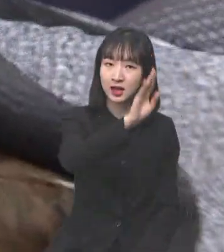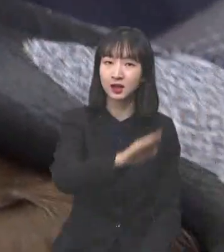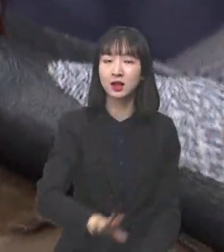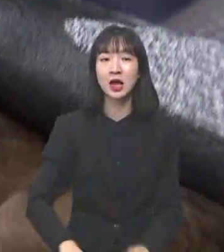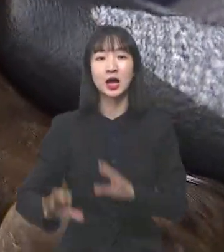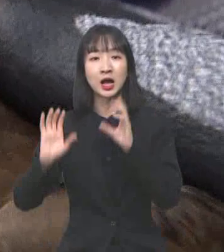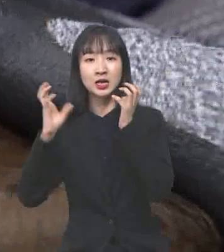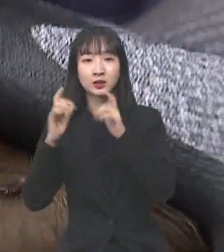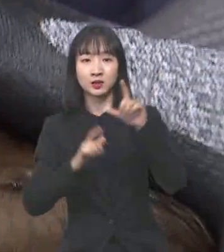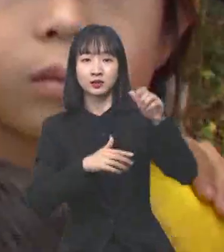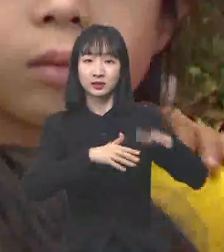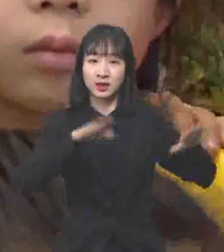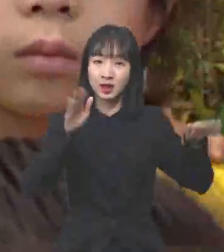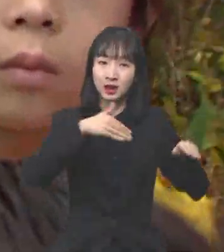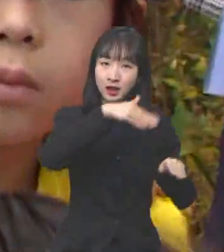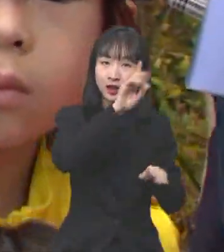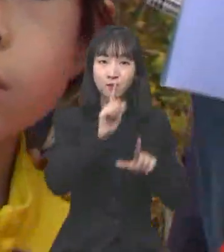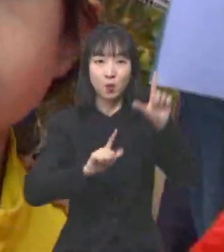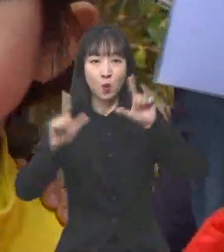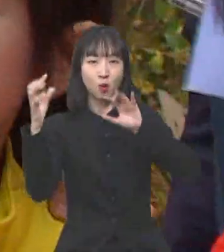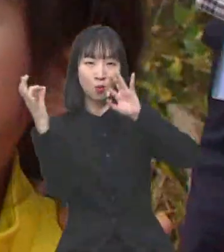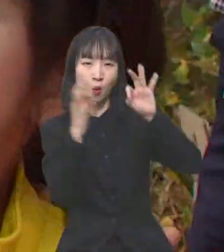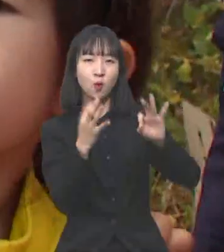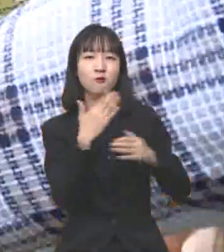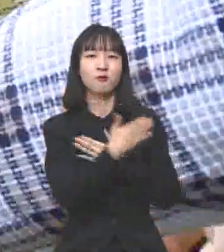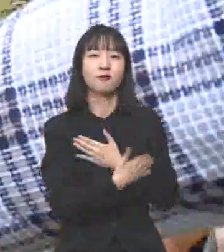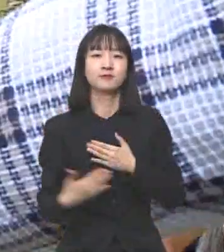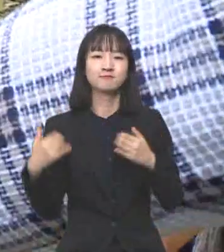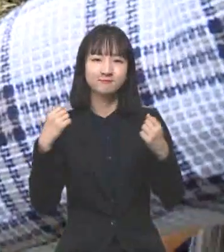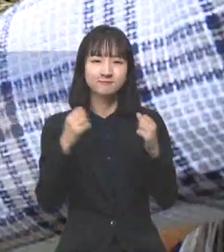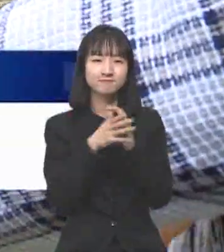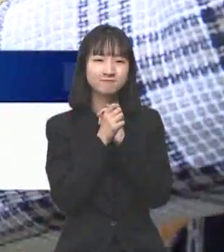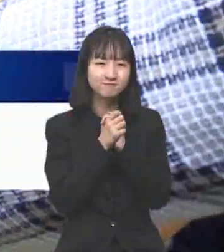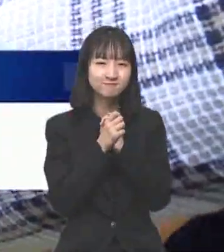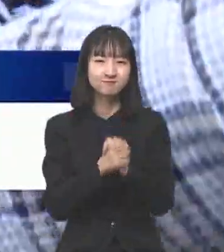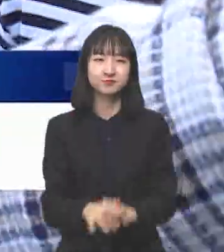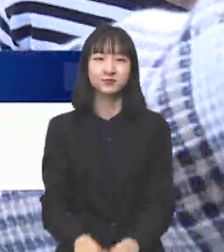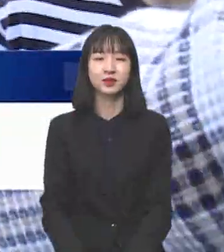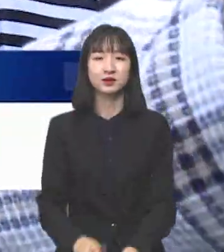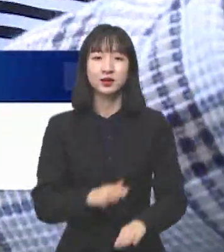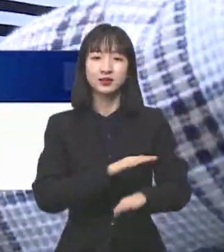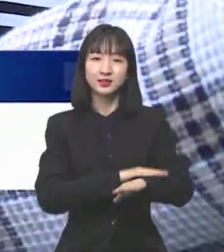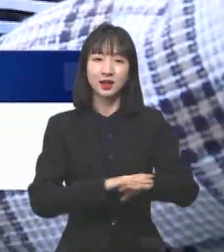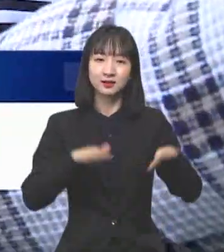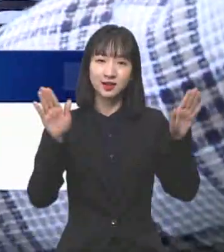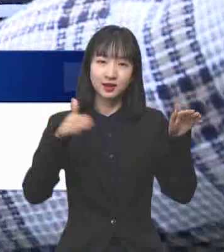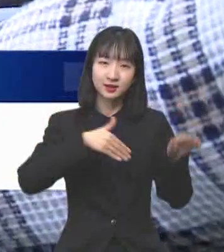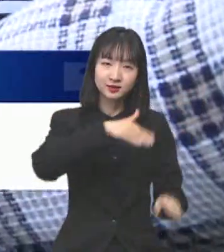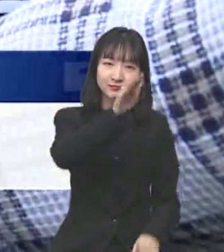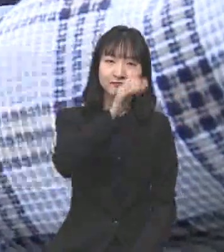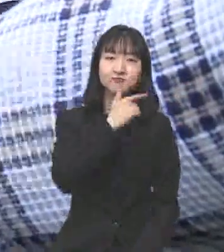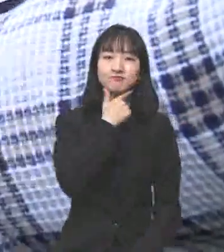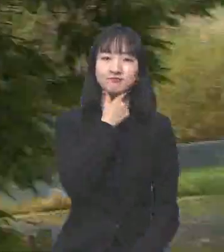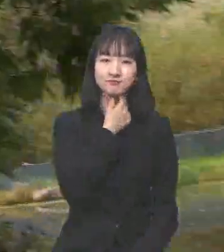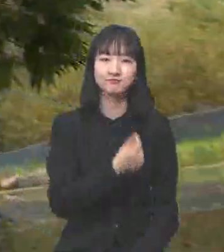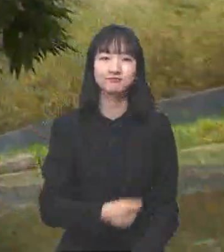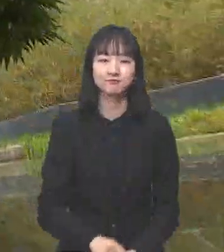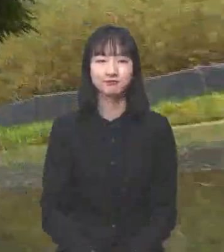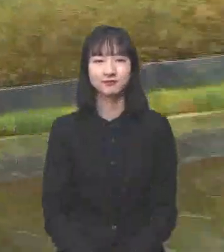아이들도 한마음으로 건강을 기원합니다 잘 나가죠 조금 잘사는 많대요